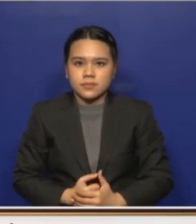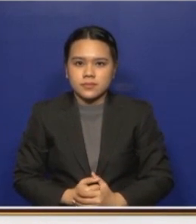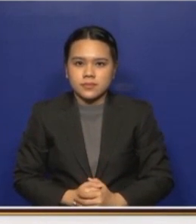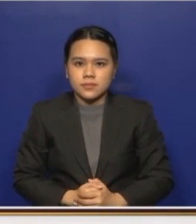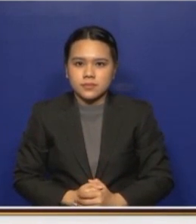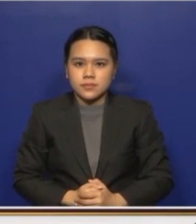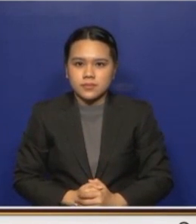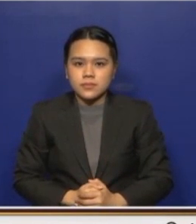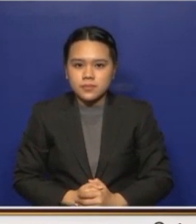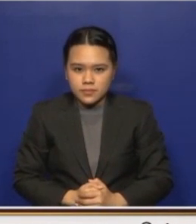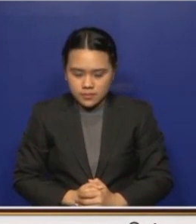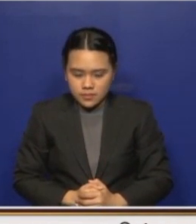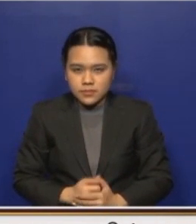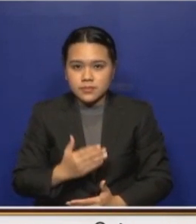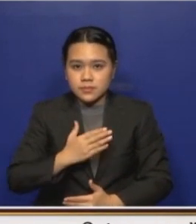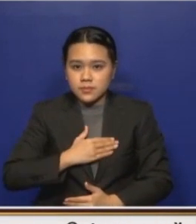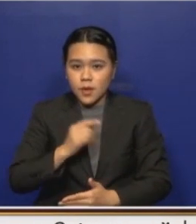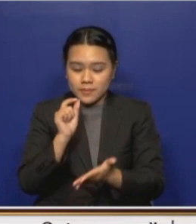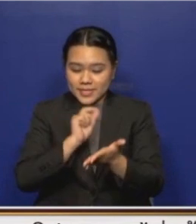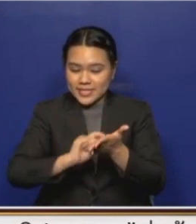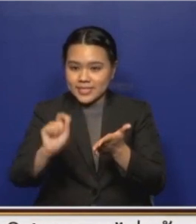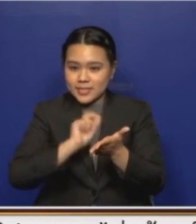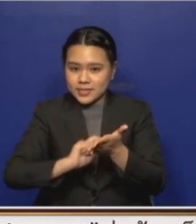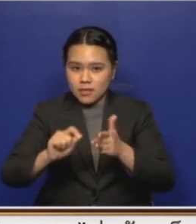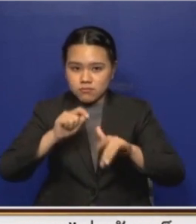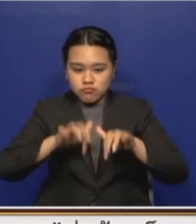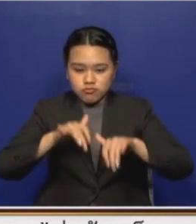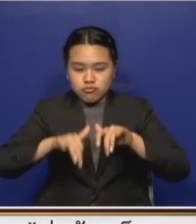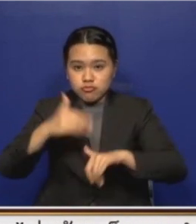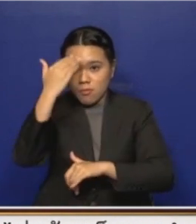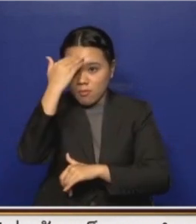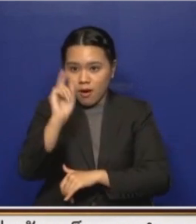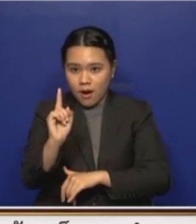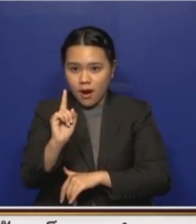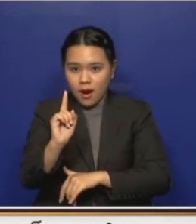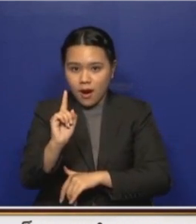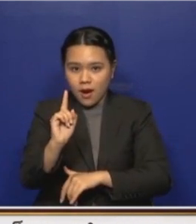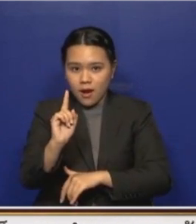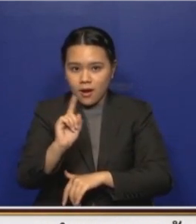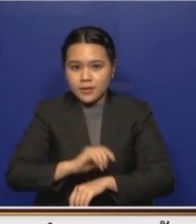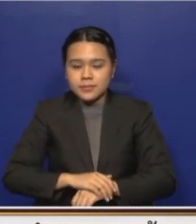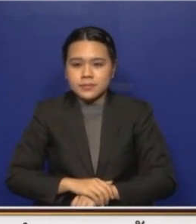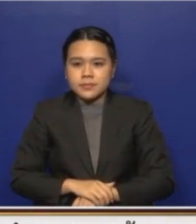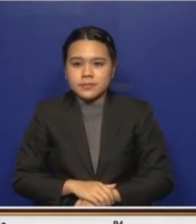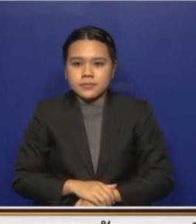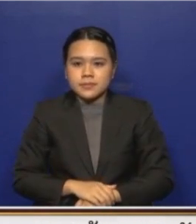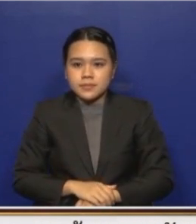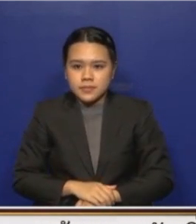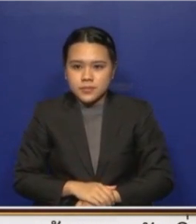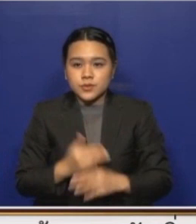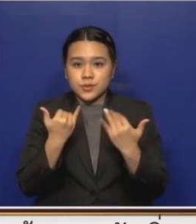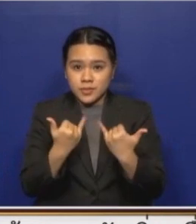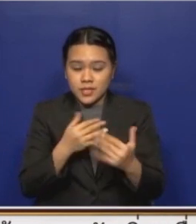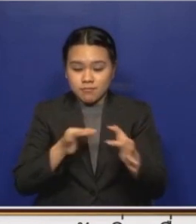ยวนี้มันก็จะไม่ต่างจากทุกครั้งคนเข้าไปดูอันนี้เดี๋ยวจะหาผมมานั่งอวดดีว่าเท่าไหร่นะรัฐบาล